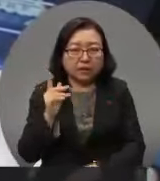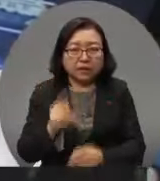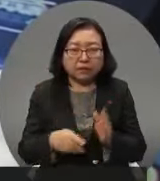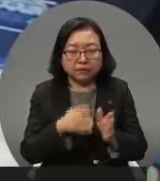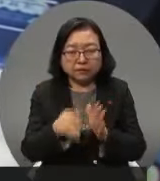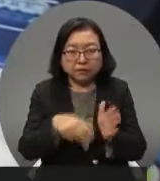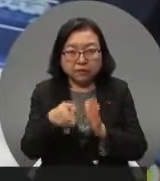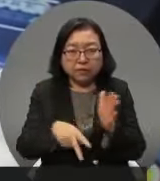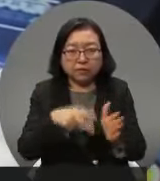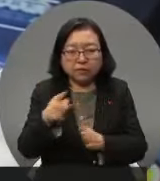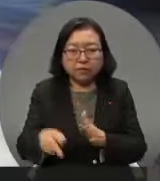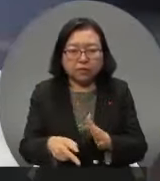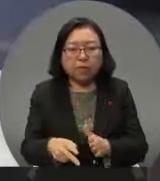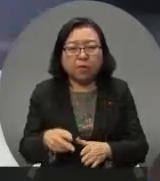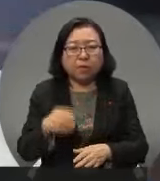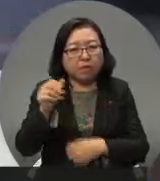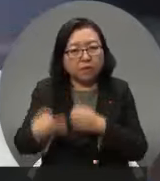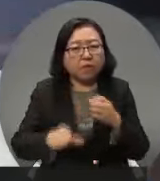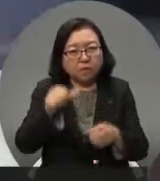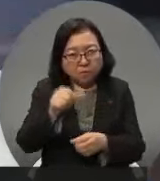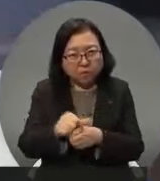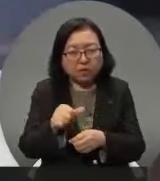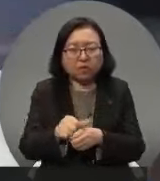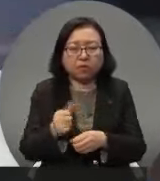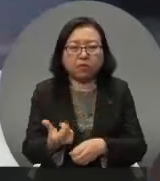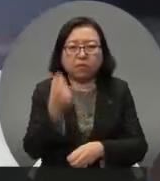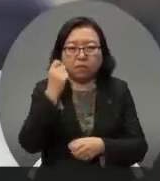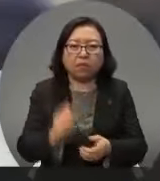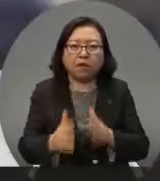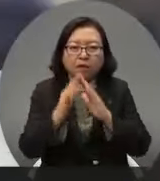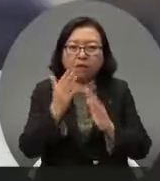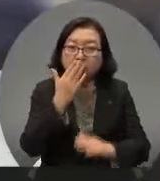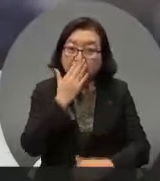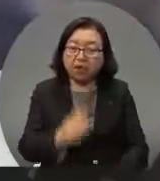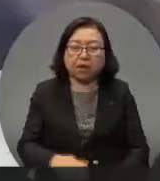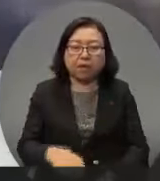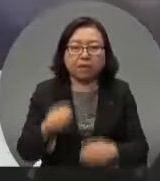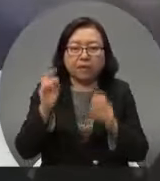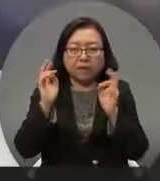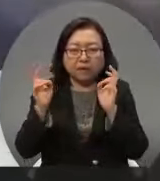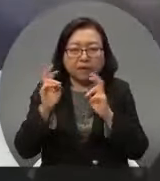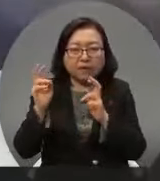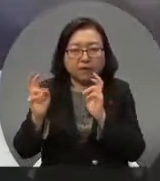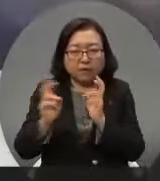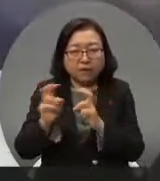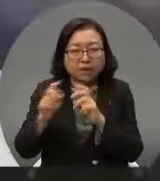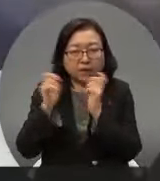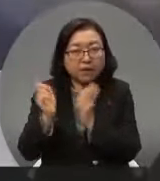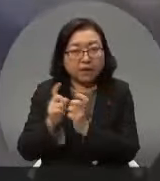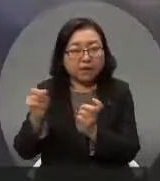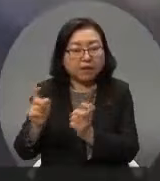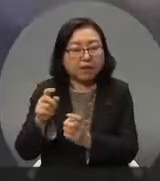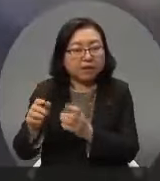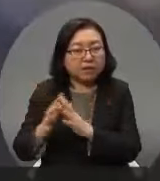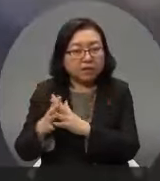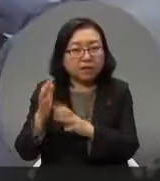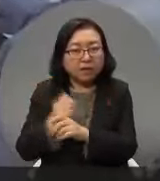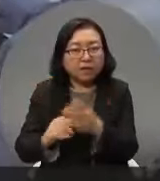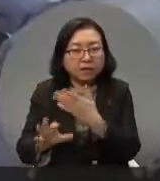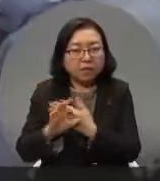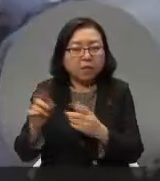정도 준공을 앞당길 수 있게 됩니다 민자 호선은 어떤 점이 다르고 앞으로의 과제는 무엇인지 정재영